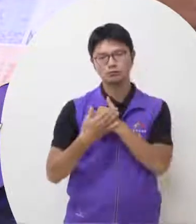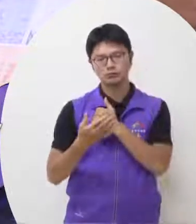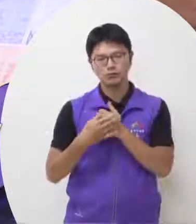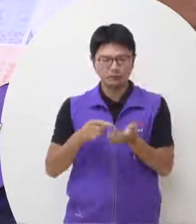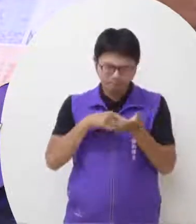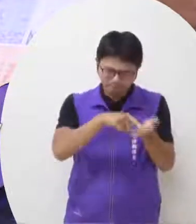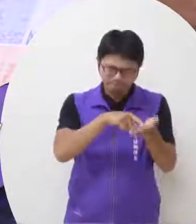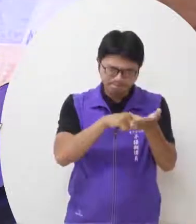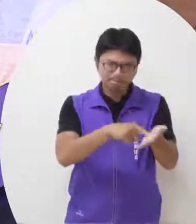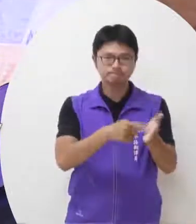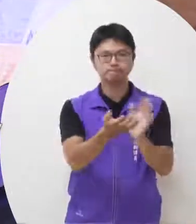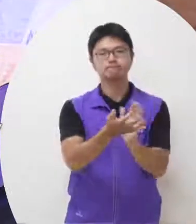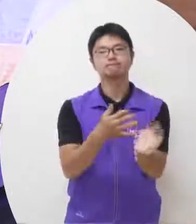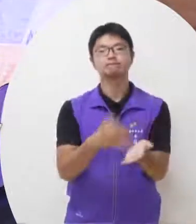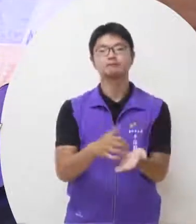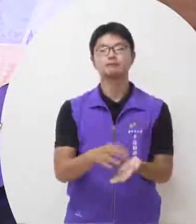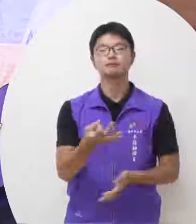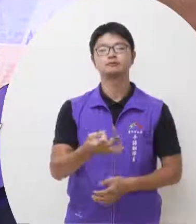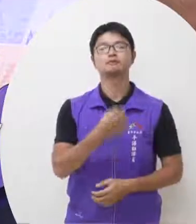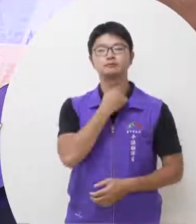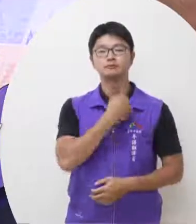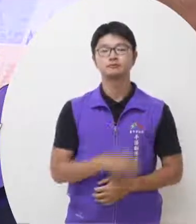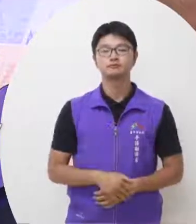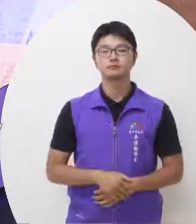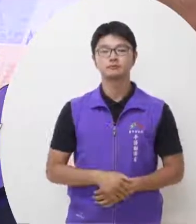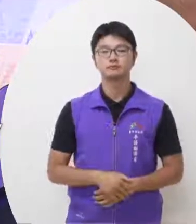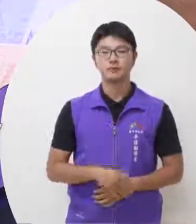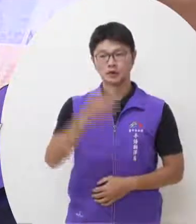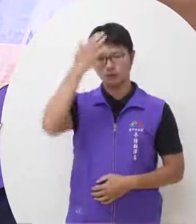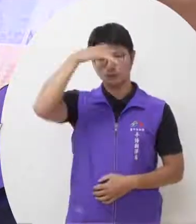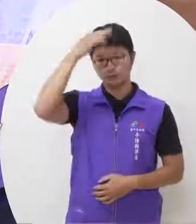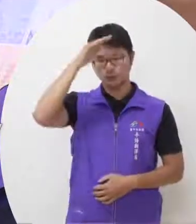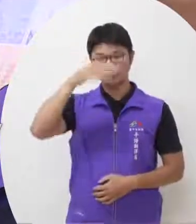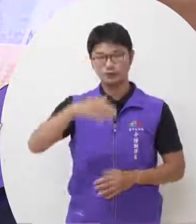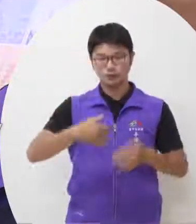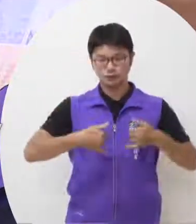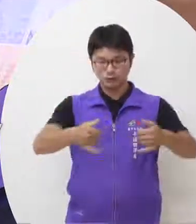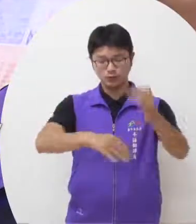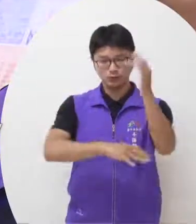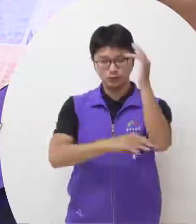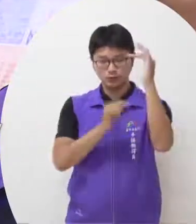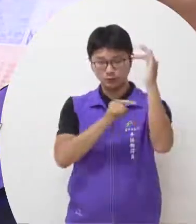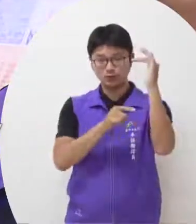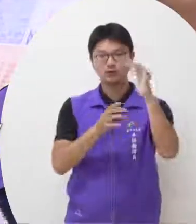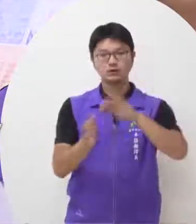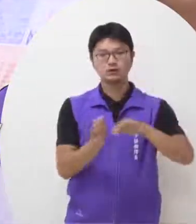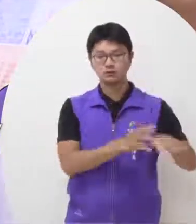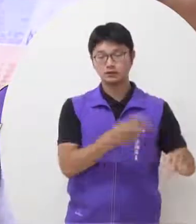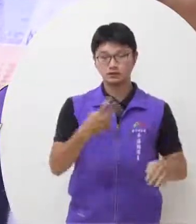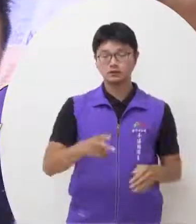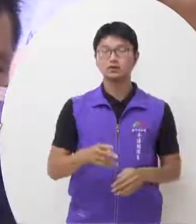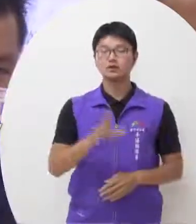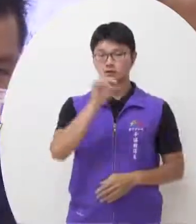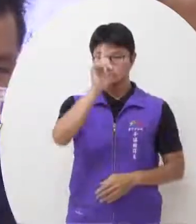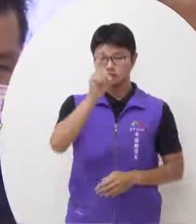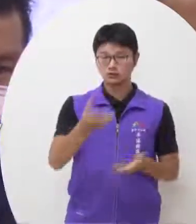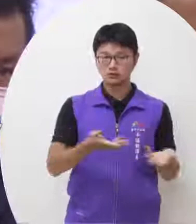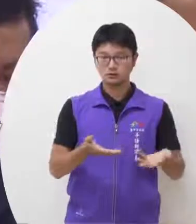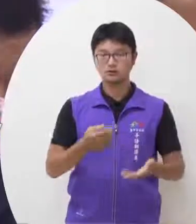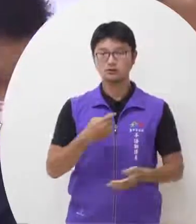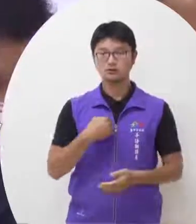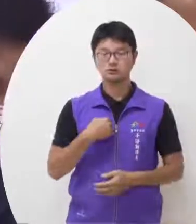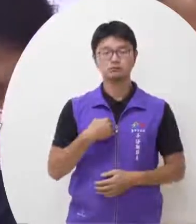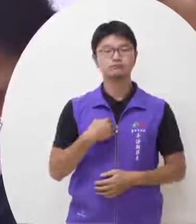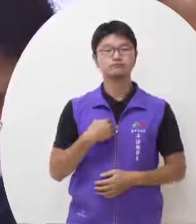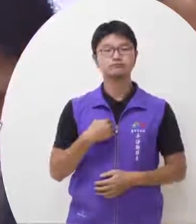点，所以原则上幸亏我们的那个行道树。还有市长最重要一点是说，因为我们市级，我